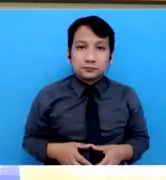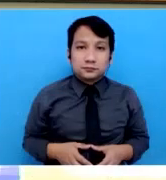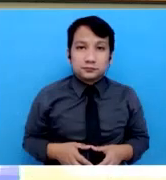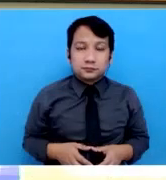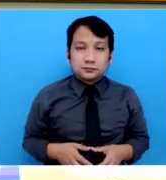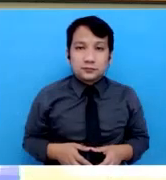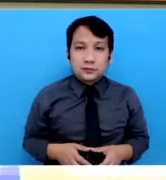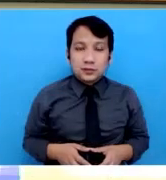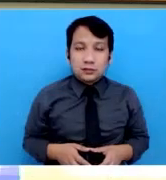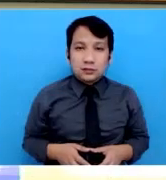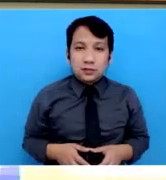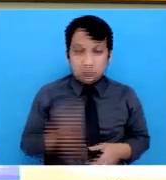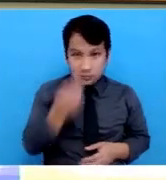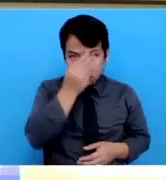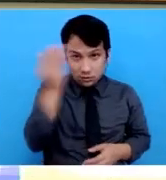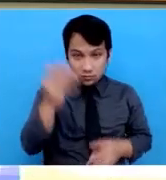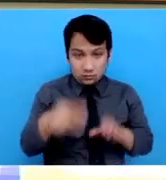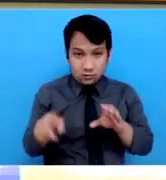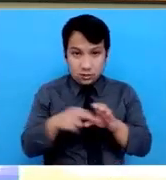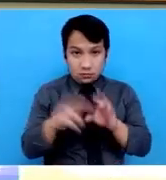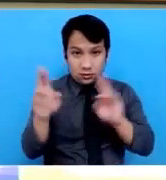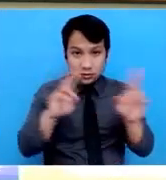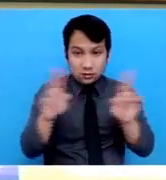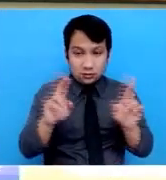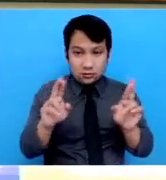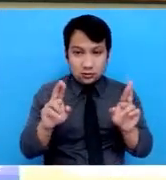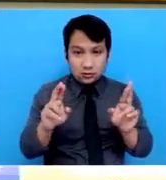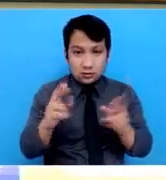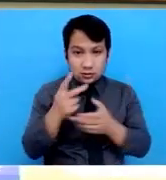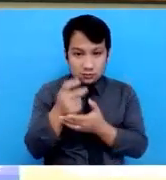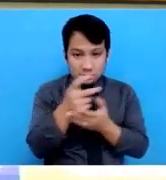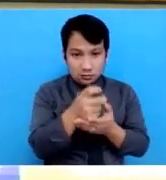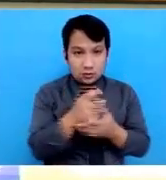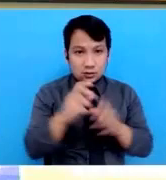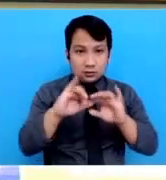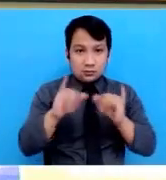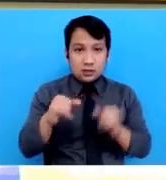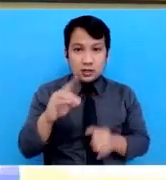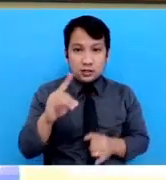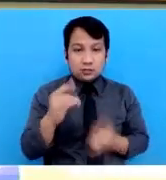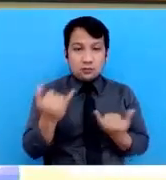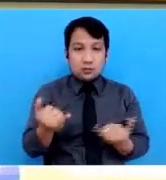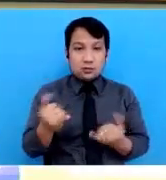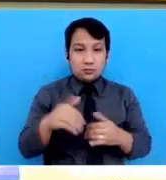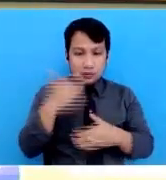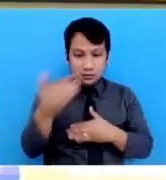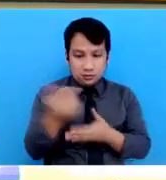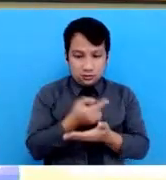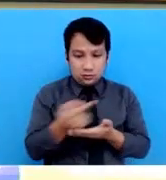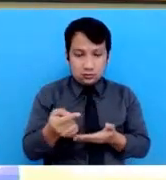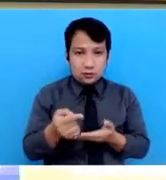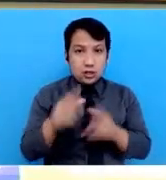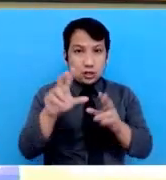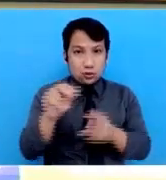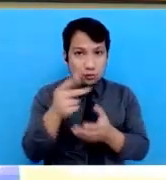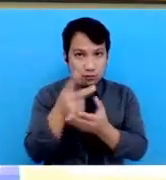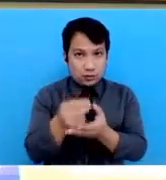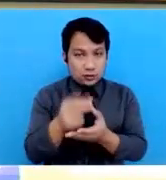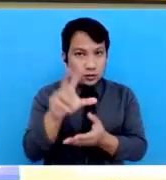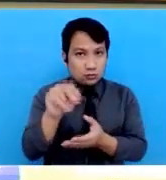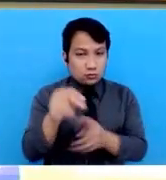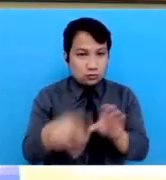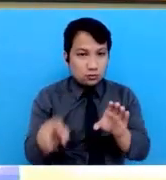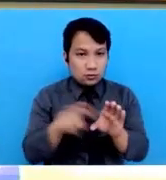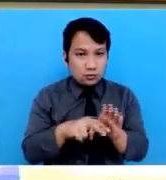Sa mga kapatid natin commuter dyan, ihanda po ang inyong vaccination card. Ipatutupad na kasi sa susunod na linggo ang no vaccine, no ride